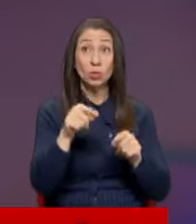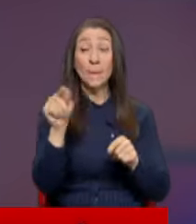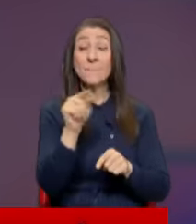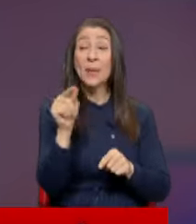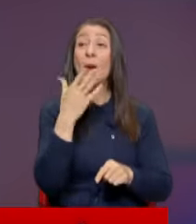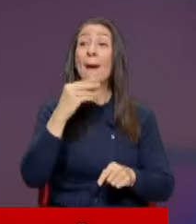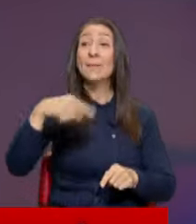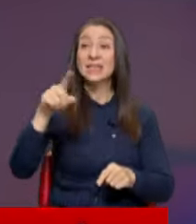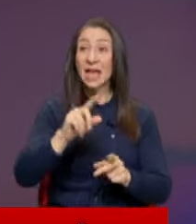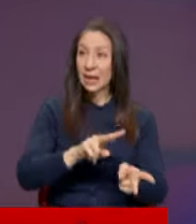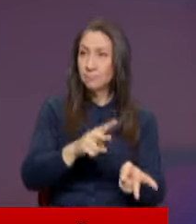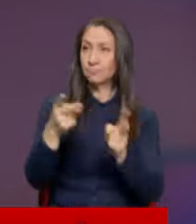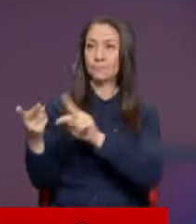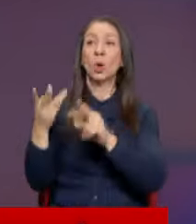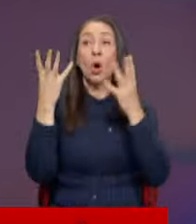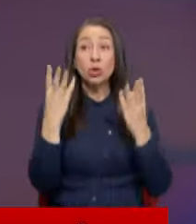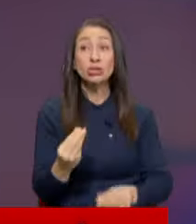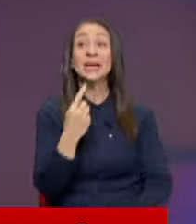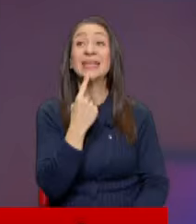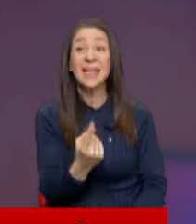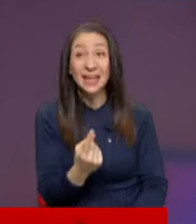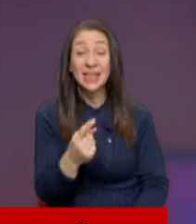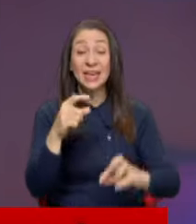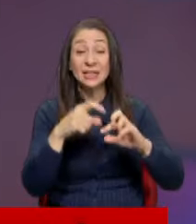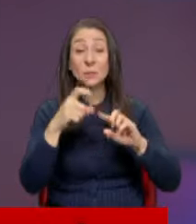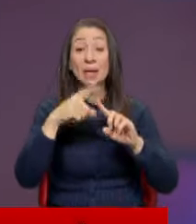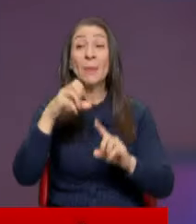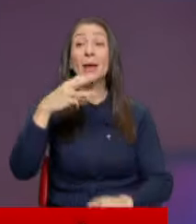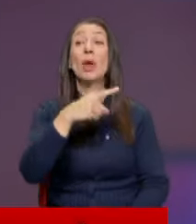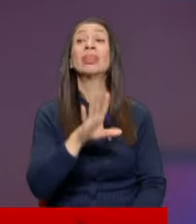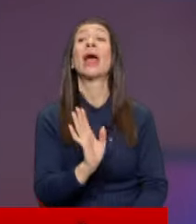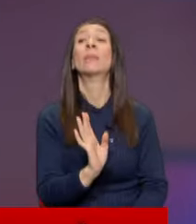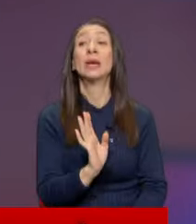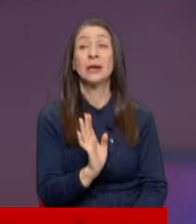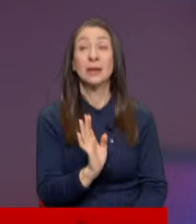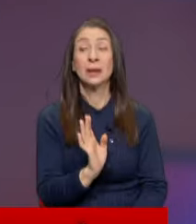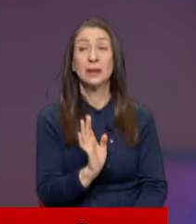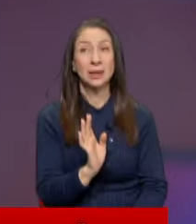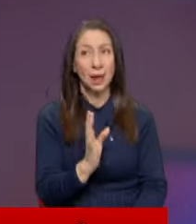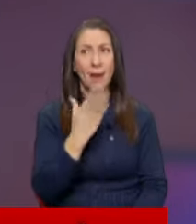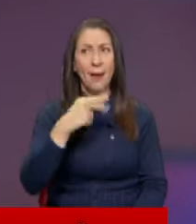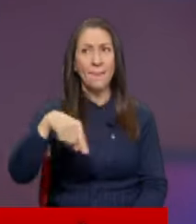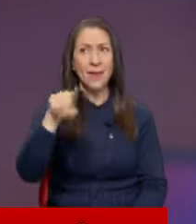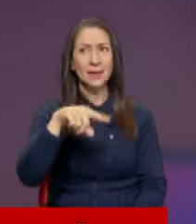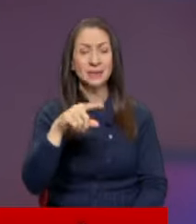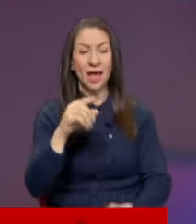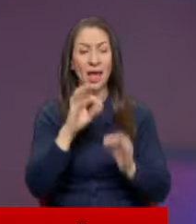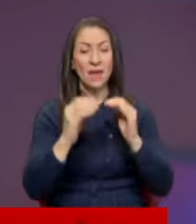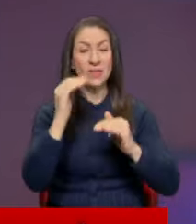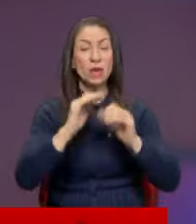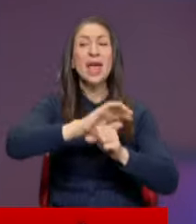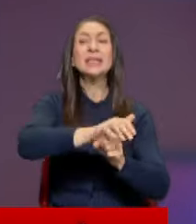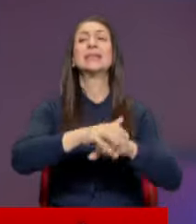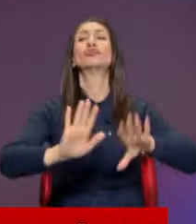memur emeklisine yansıtacağız diyen Recep Tayyip Erdoğan değil mi mi emeklilerimiz enflasyona